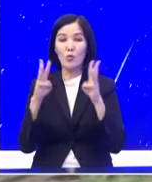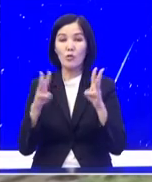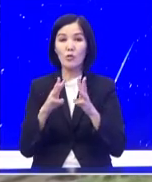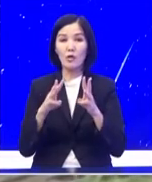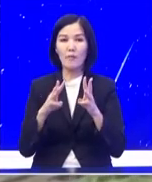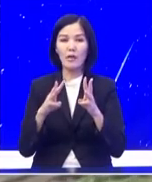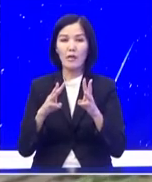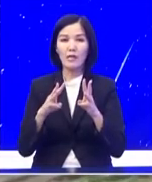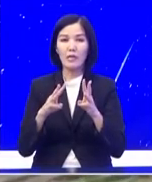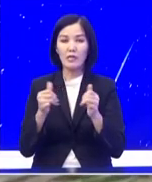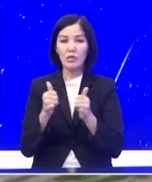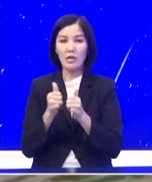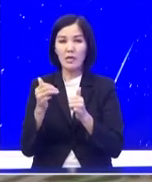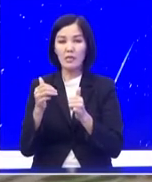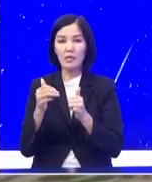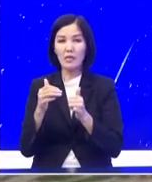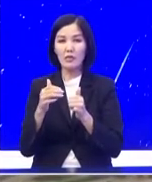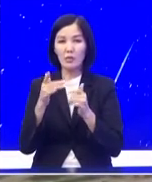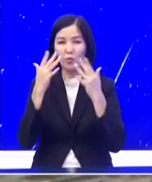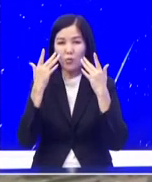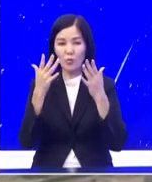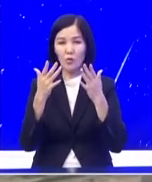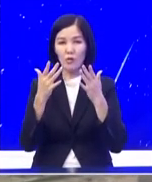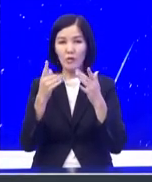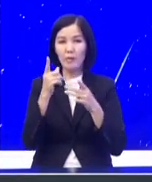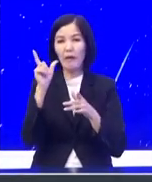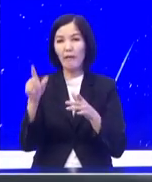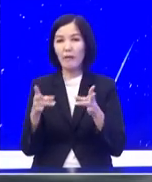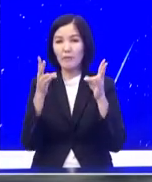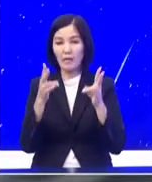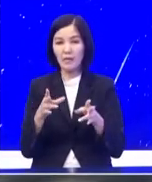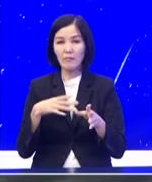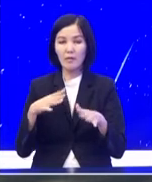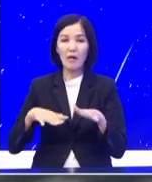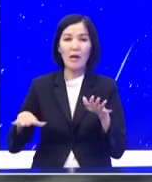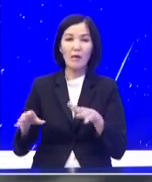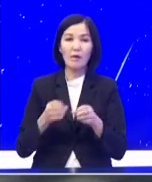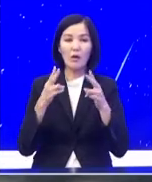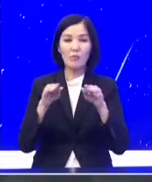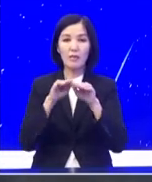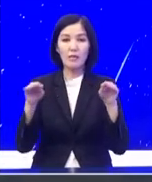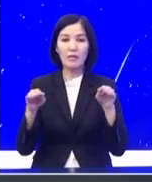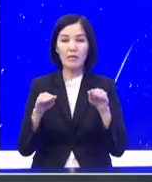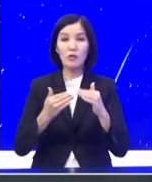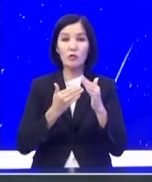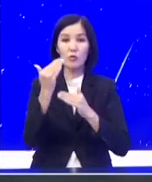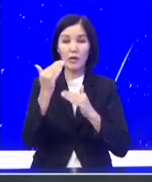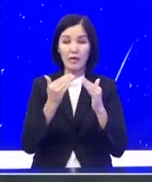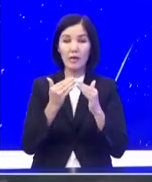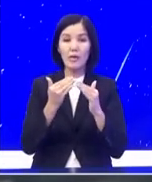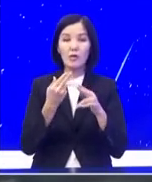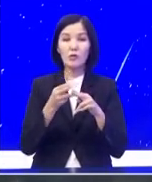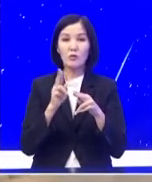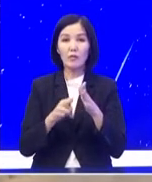қара түтін жақын маңдағы аумақтарды басып алған. Түтіннен бір адам зардап шегіпті. Аймақта қауіптілік деңгейі әлі де жоғары. Белгілі